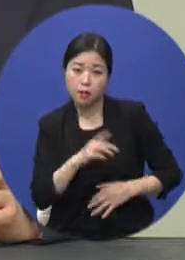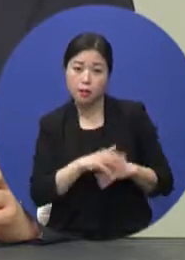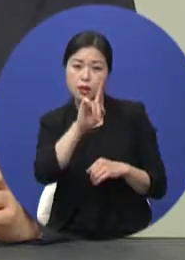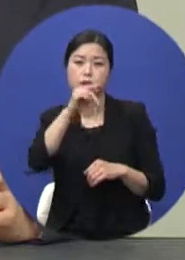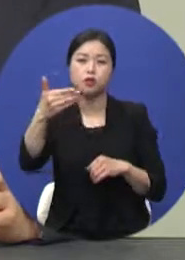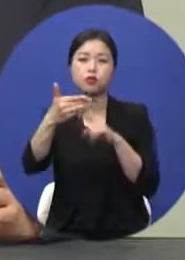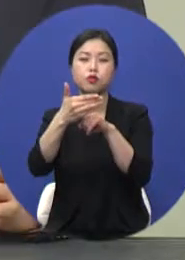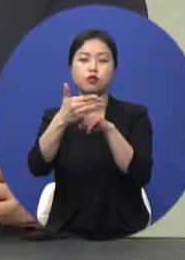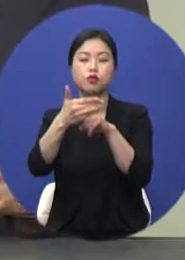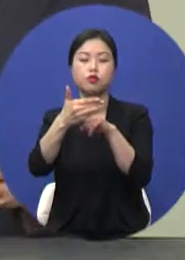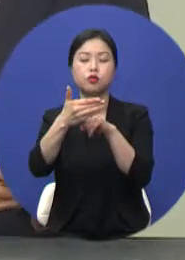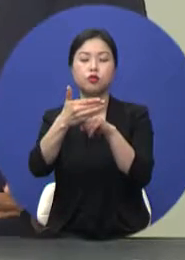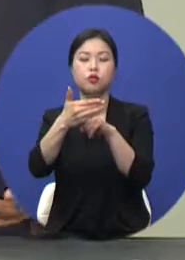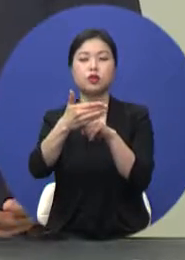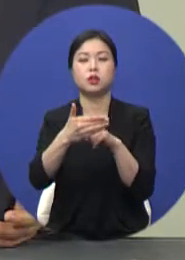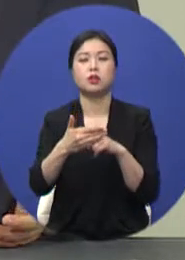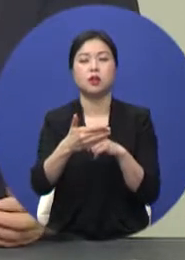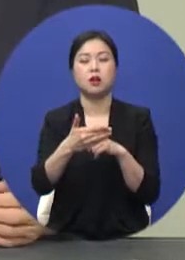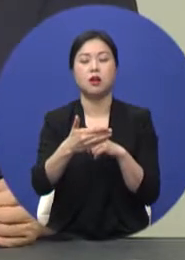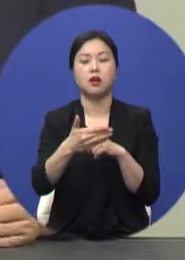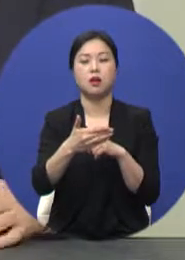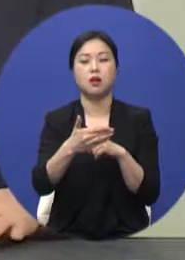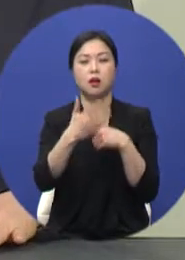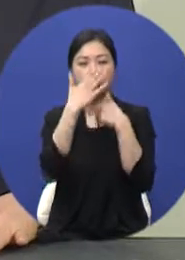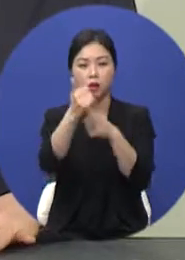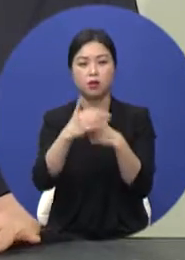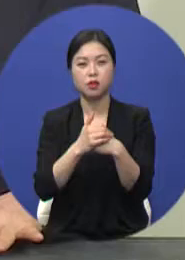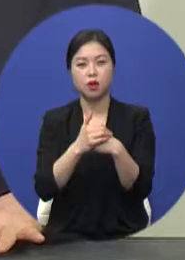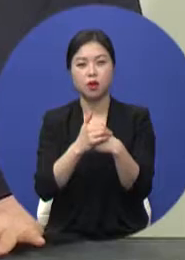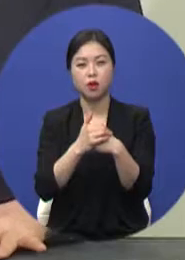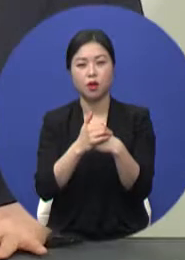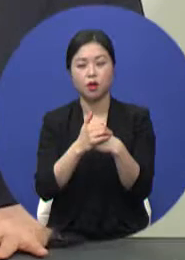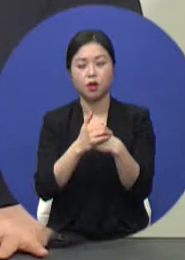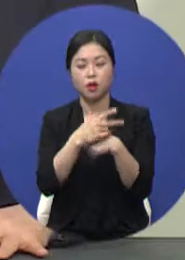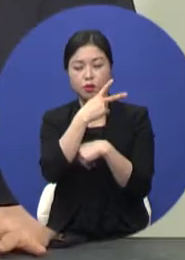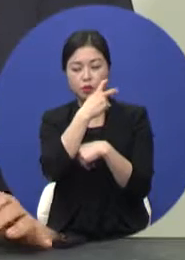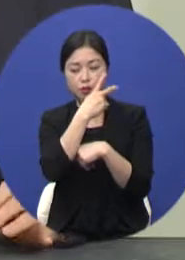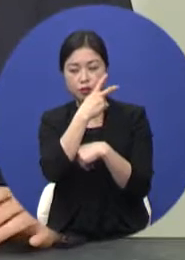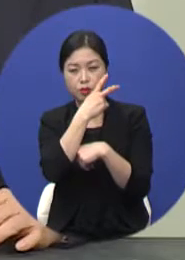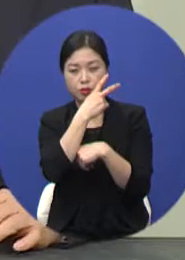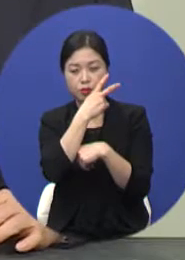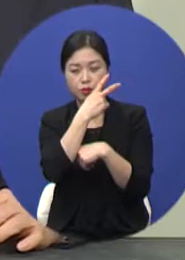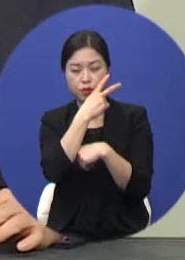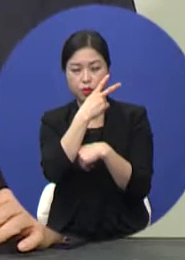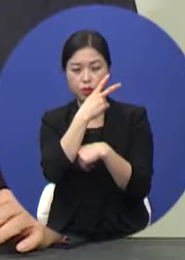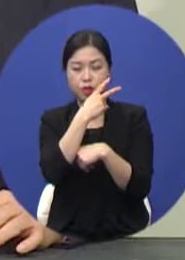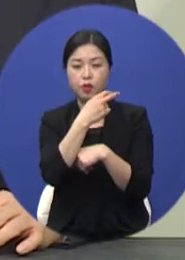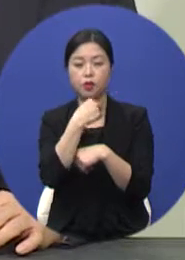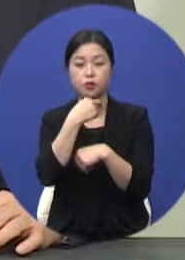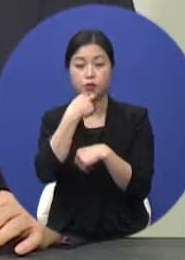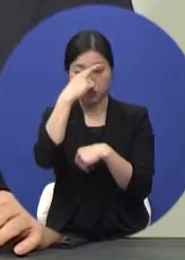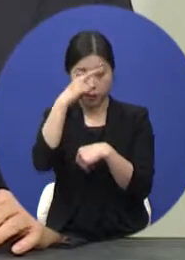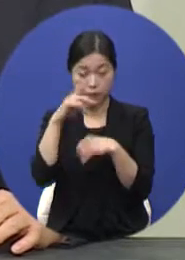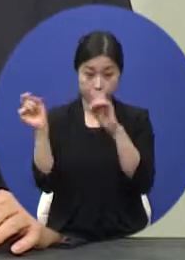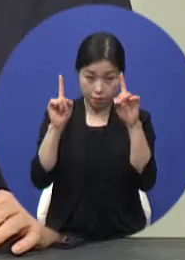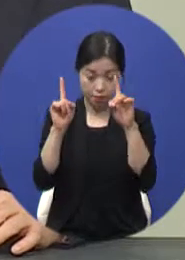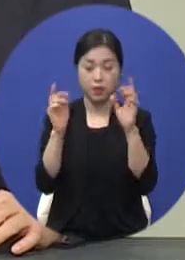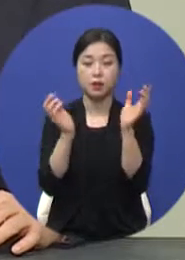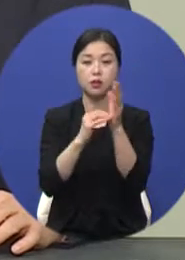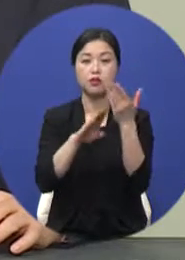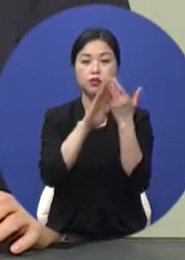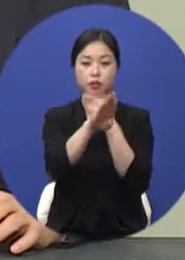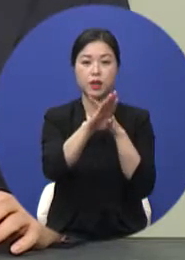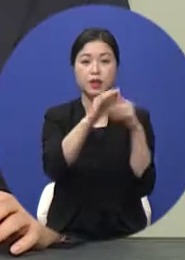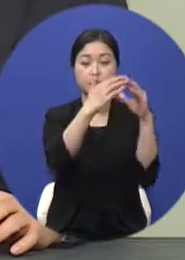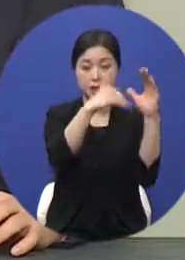갖다 불러갖고 저희 병원에 와갖고 술 깨고 가시고 이제 그런 분 있는데 아, 이 알코올 중독은 임신의 치명타예요. 왜냐면은